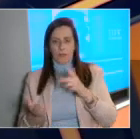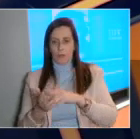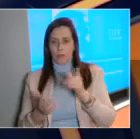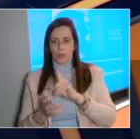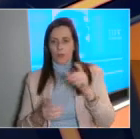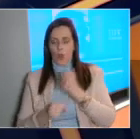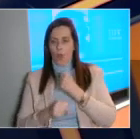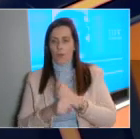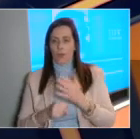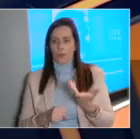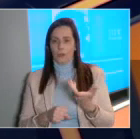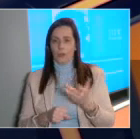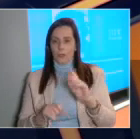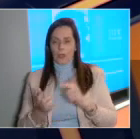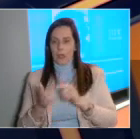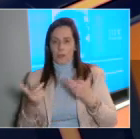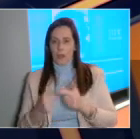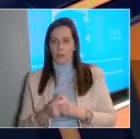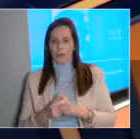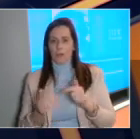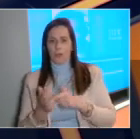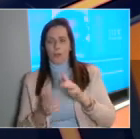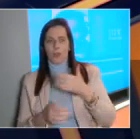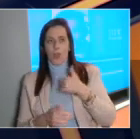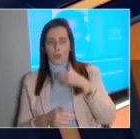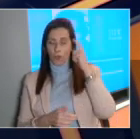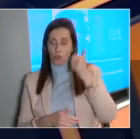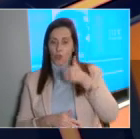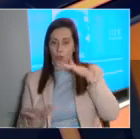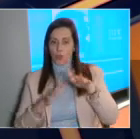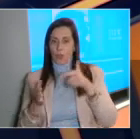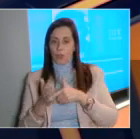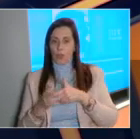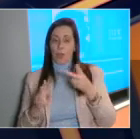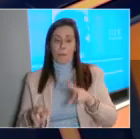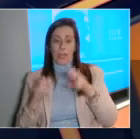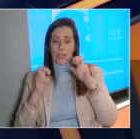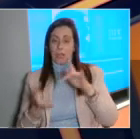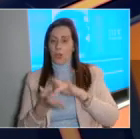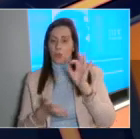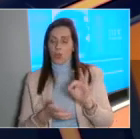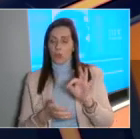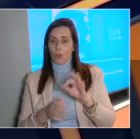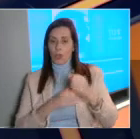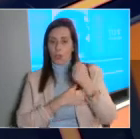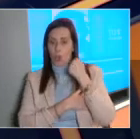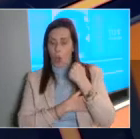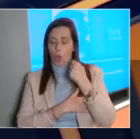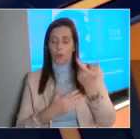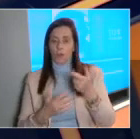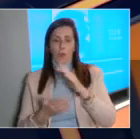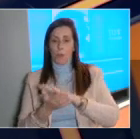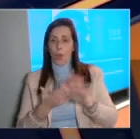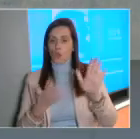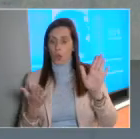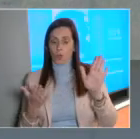מקומות ולא עובד. כי מה? כי מה? כי אני חושבת שראש הממשלה מנצל את מעמדו, את כוחו, והוא